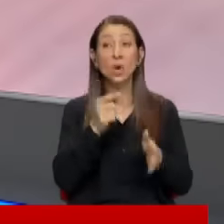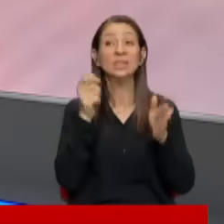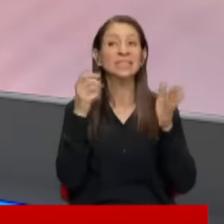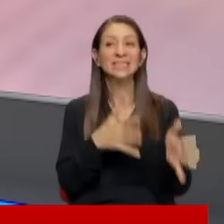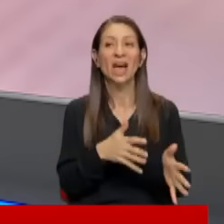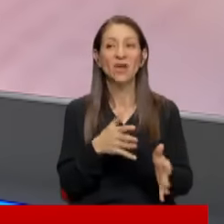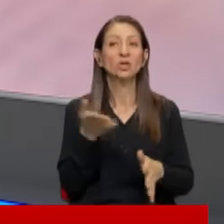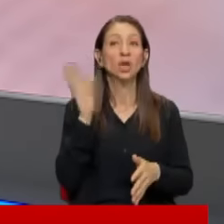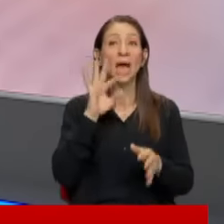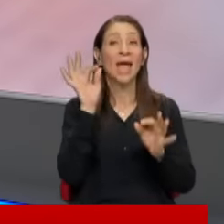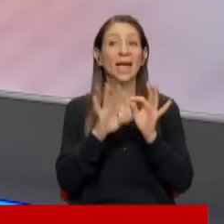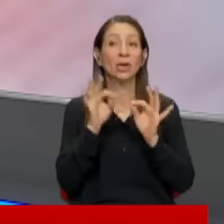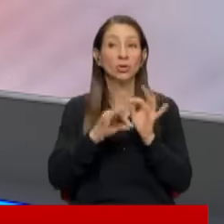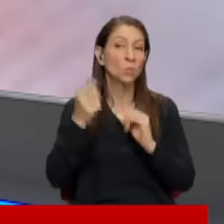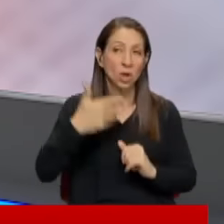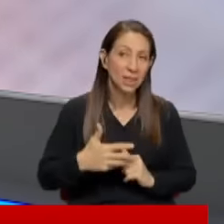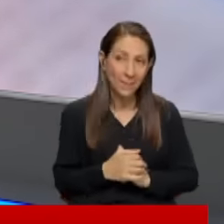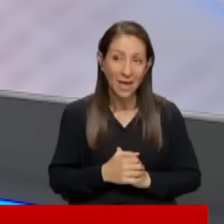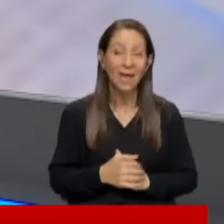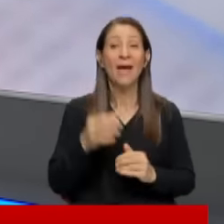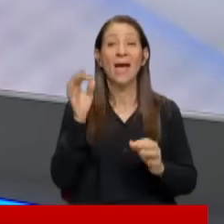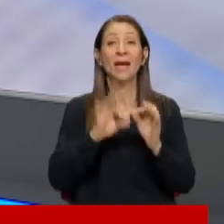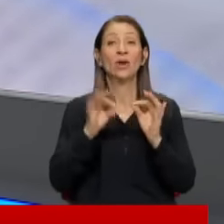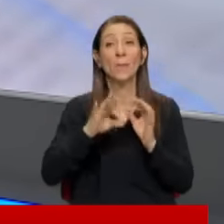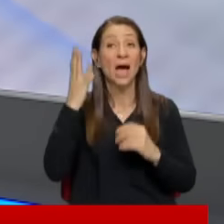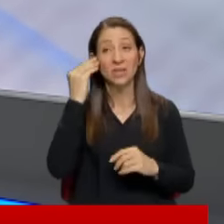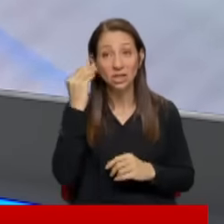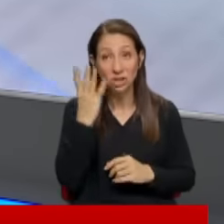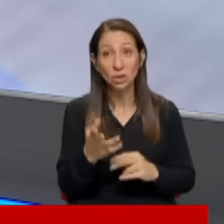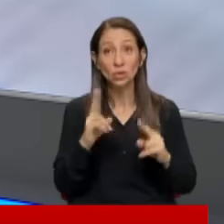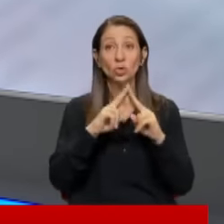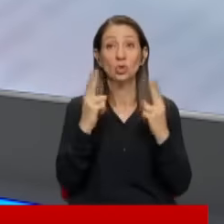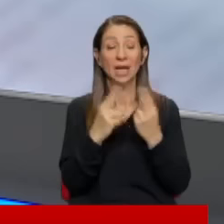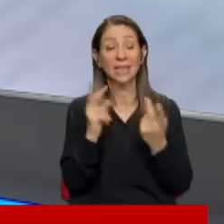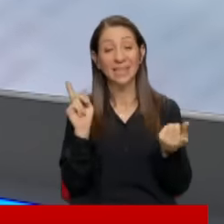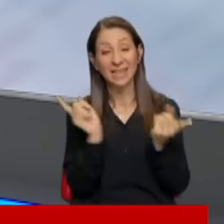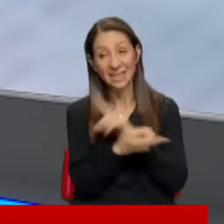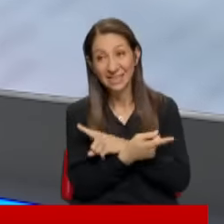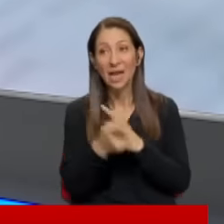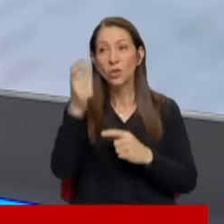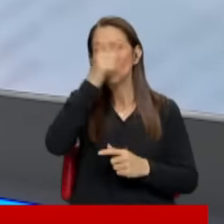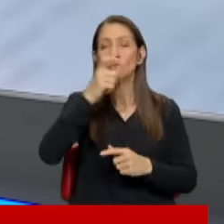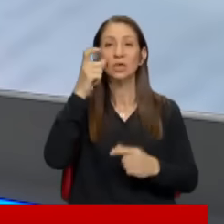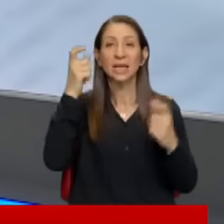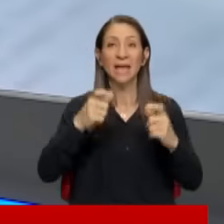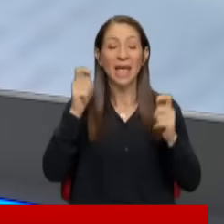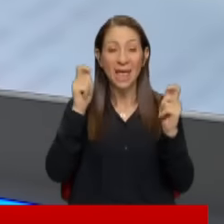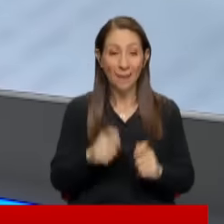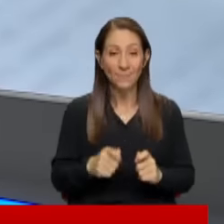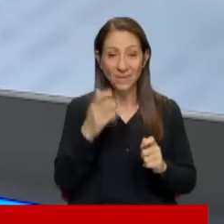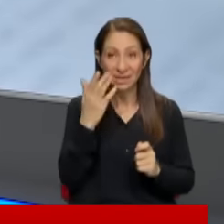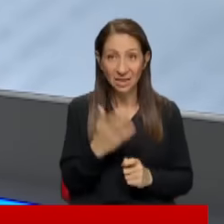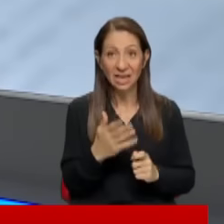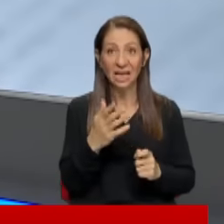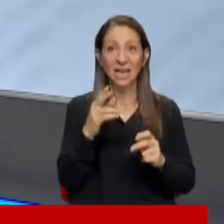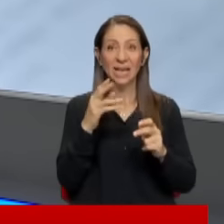israf, sonra ekonomi yönetimi, ekonomi anlayışı dünyanın tersine, Türkiye'nin uygulamaya